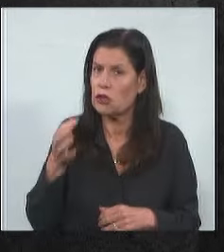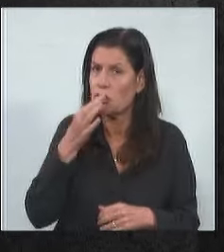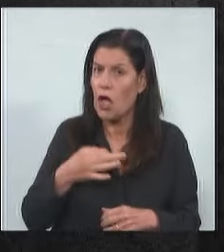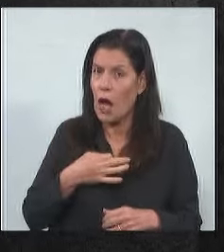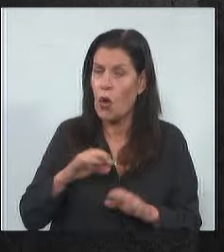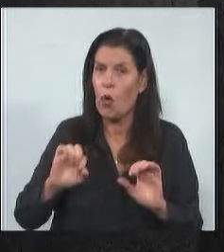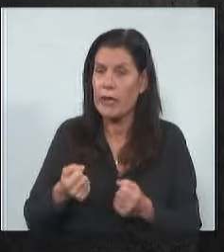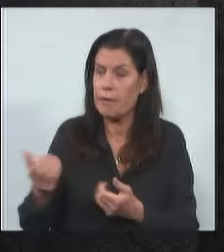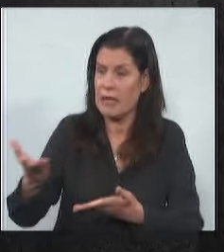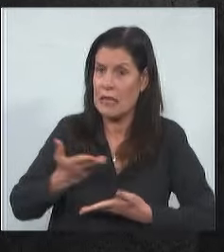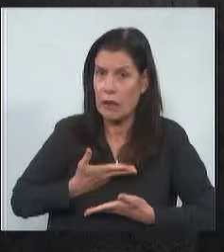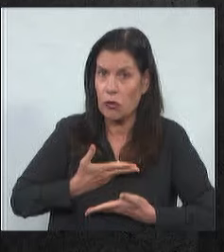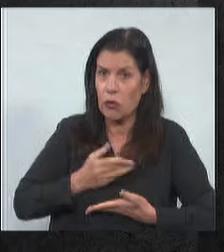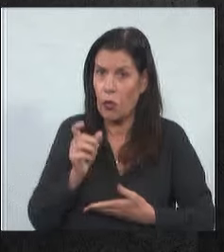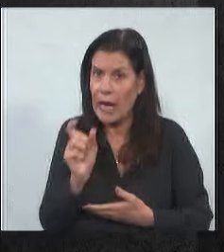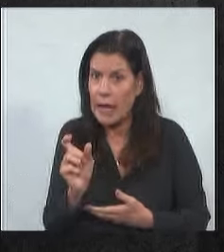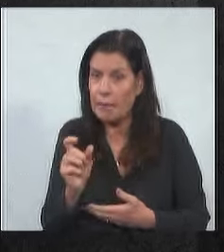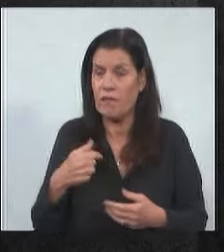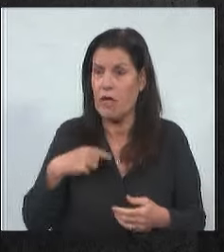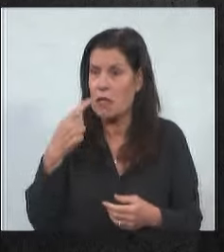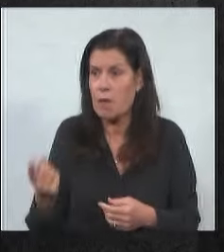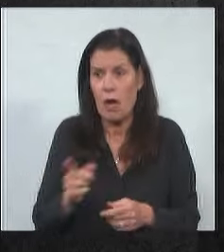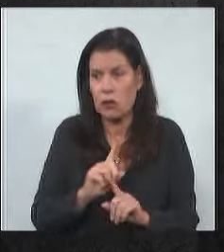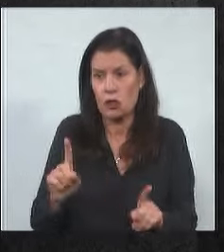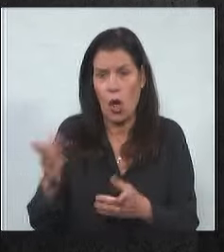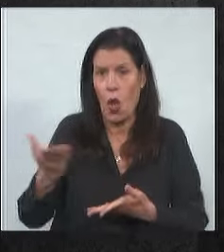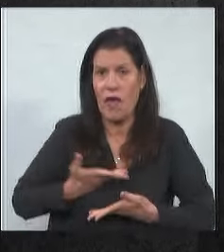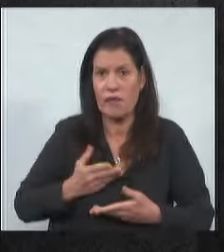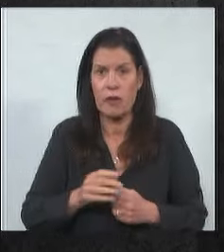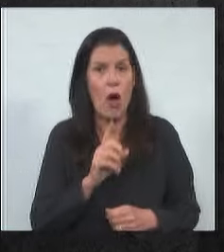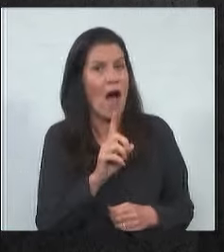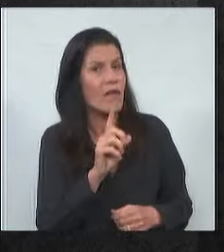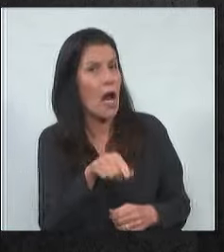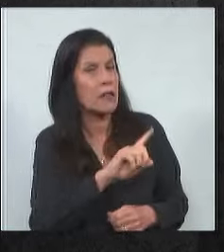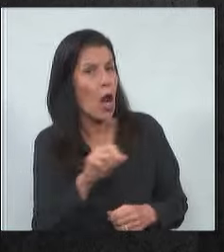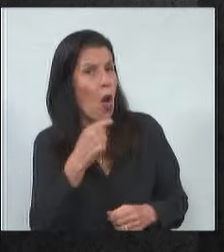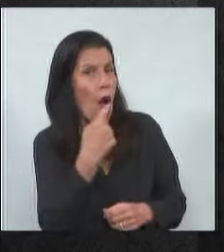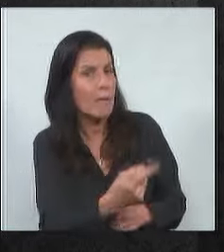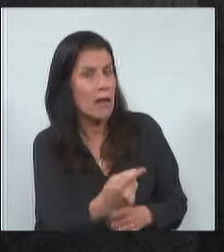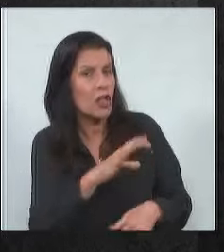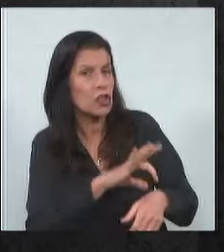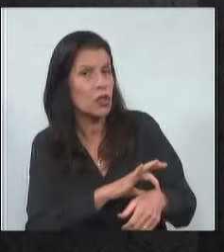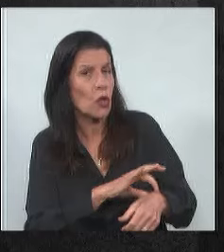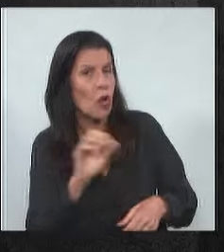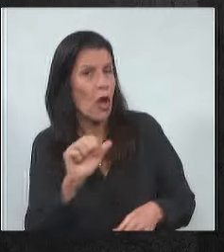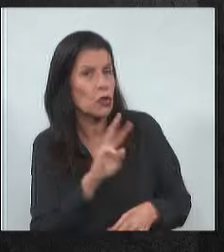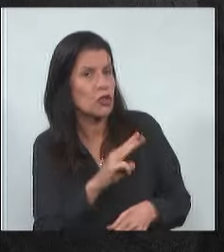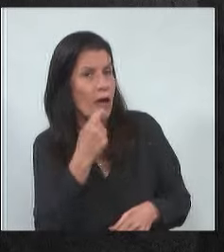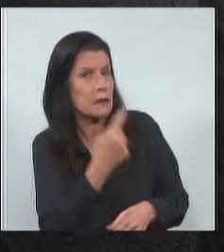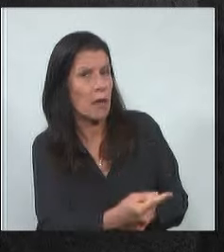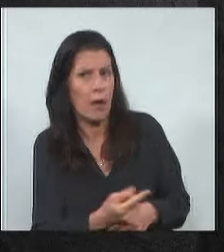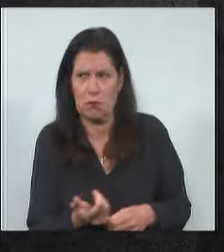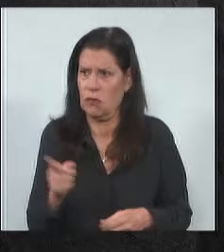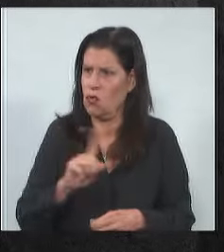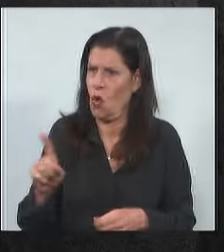לנו לביטחון, אז נאמר שלא היה כלואים, לא הביאו. כן, אבל לא אמרת לו שאלון שוורץ אמר לך, זה יתקן אותך. הוא גם לא היה מעדכן אותי, כי זה